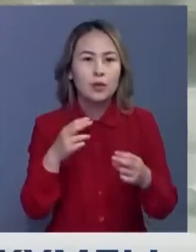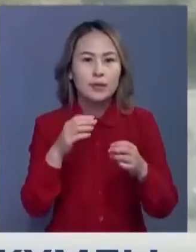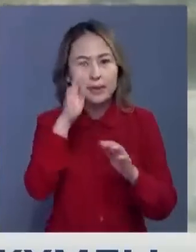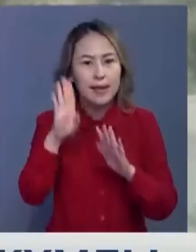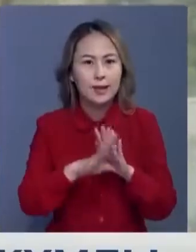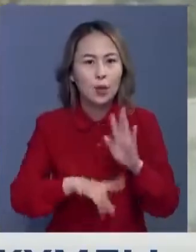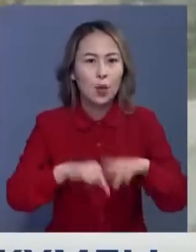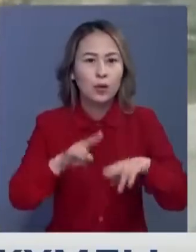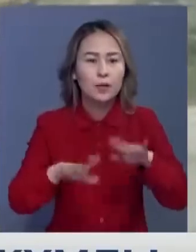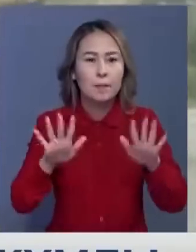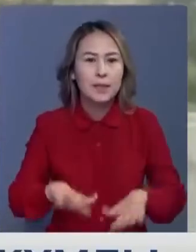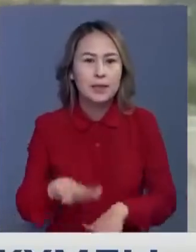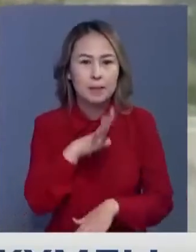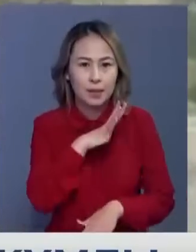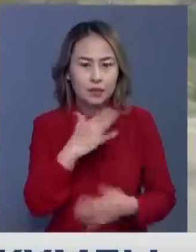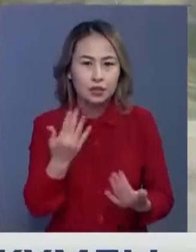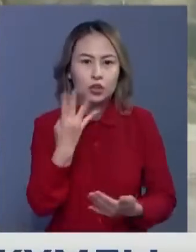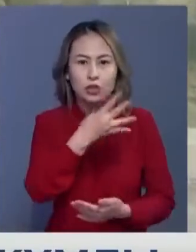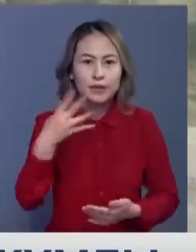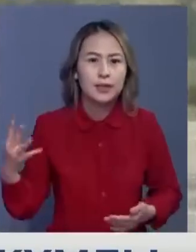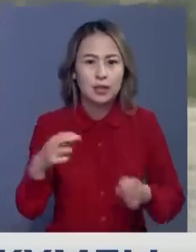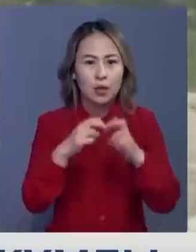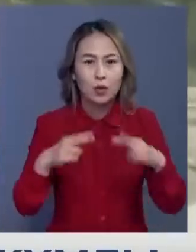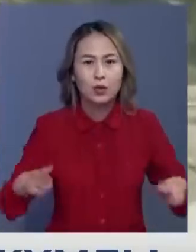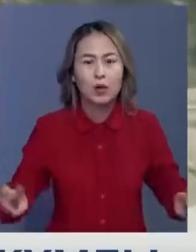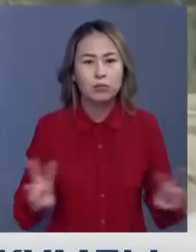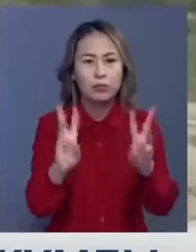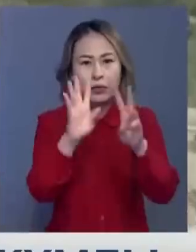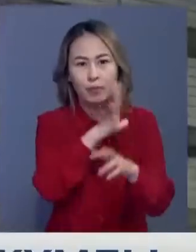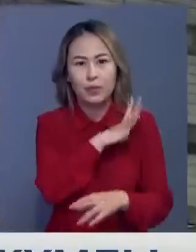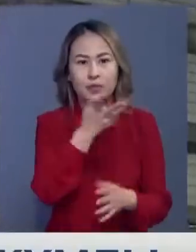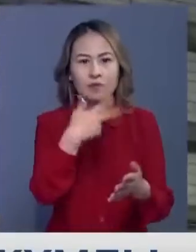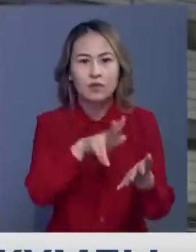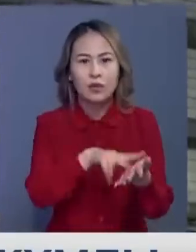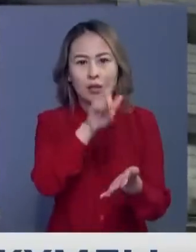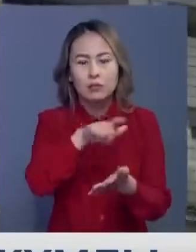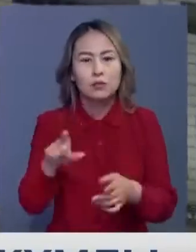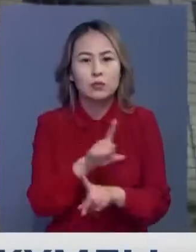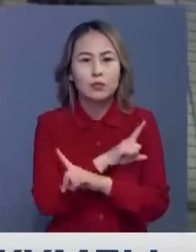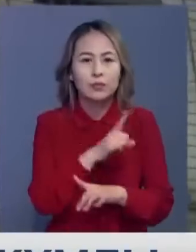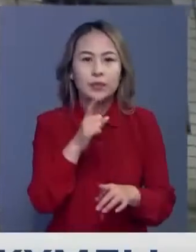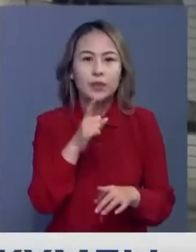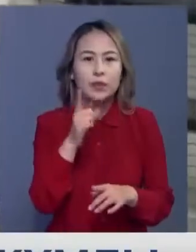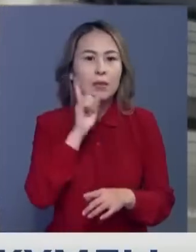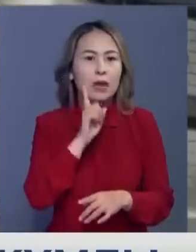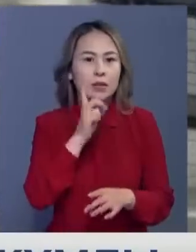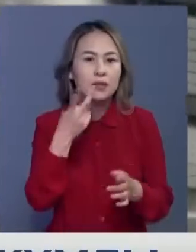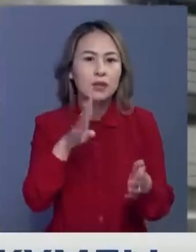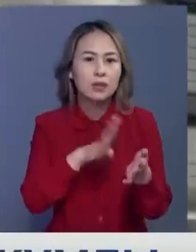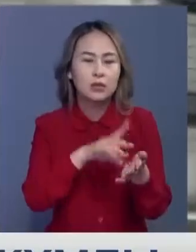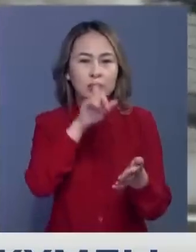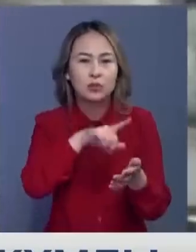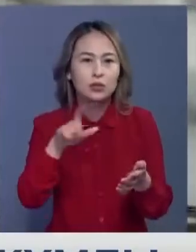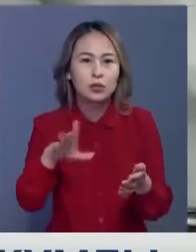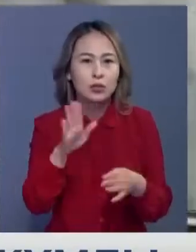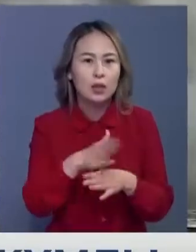логистикалық қойманың құрылыс алаңында болған. Мұнда 4 қабатты ғимарат өртенген. Салдарынан 38 адам ажал құшқан. Әзірге 29